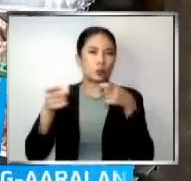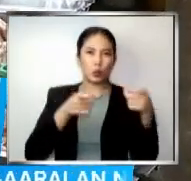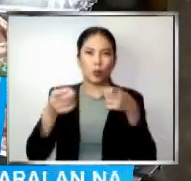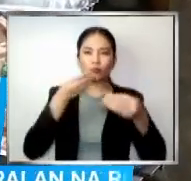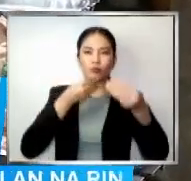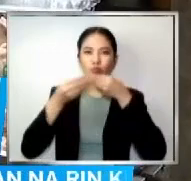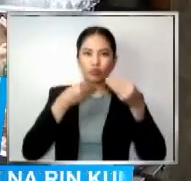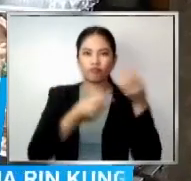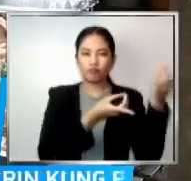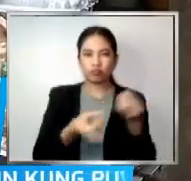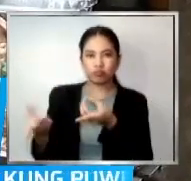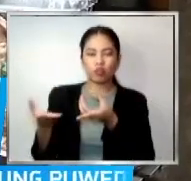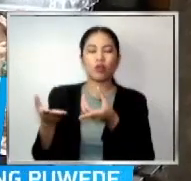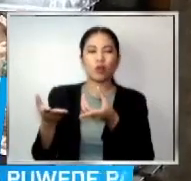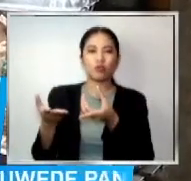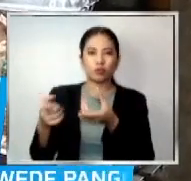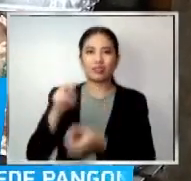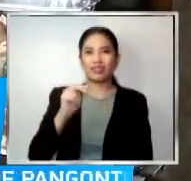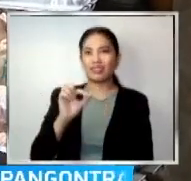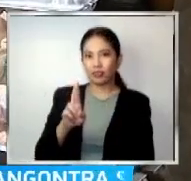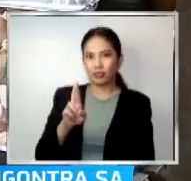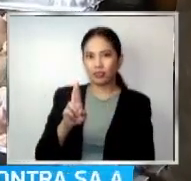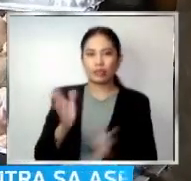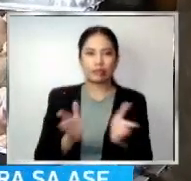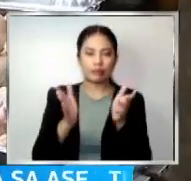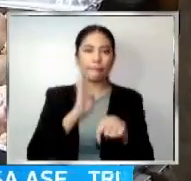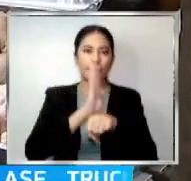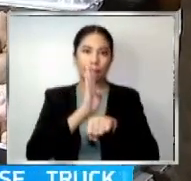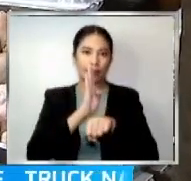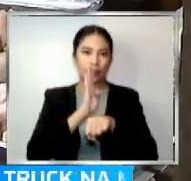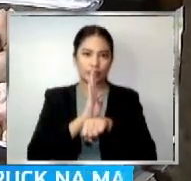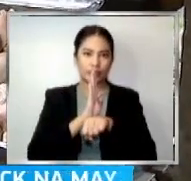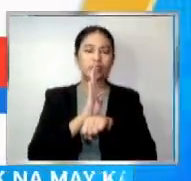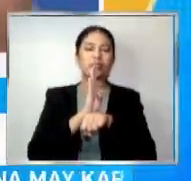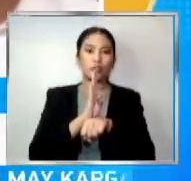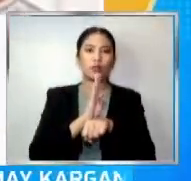Hinihikayat din nila ang agribusiness sector na ipagpatuloy lang ang produksyon.